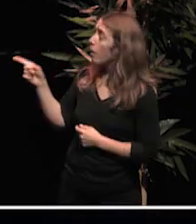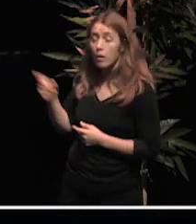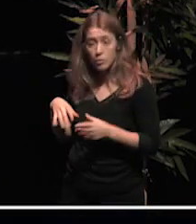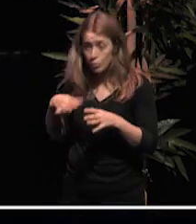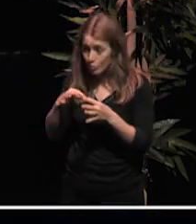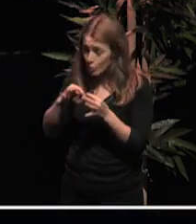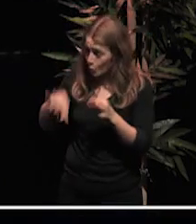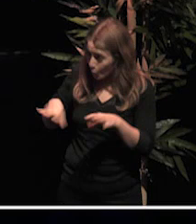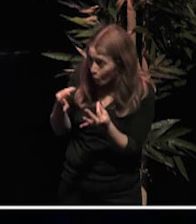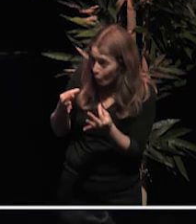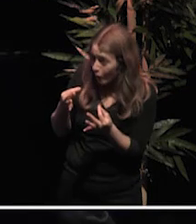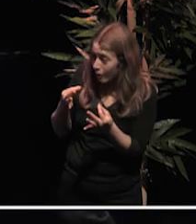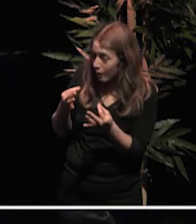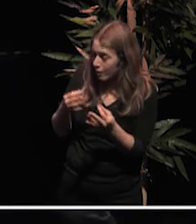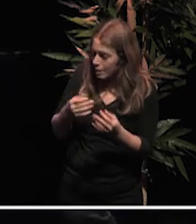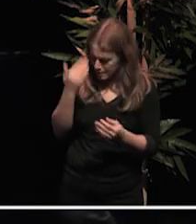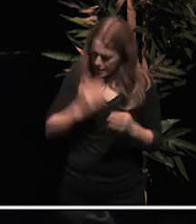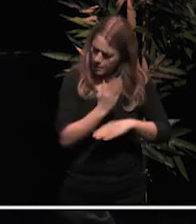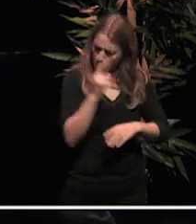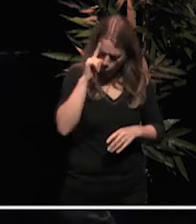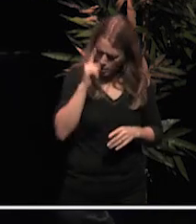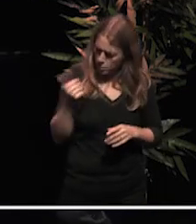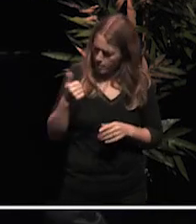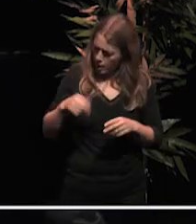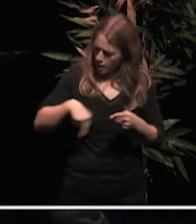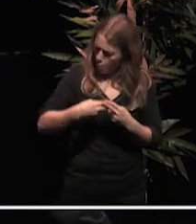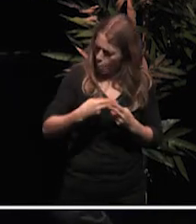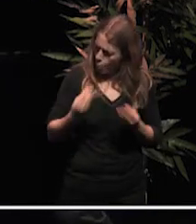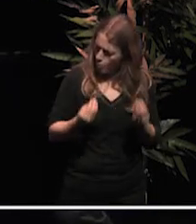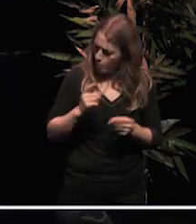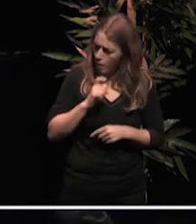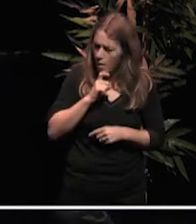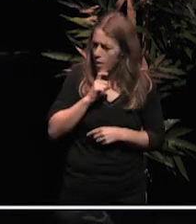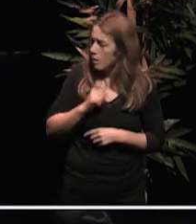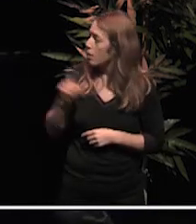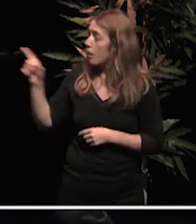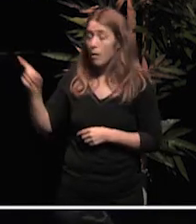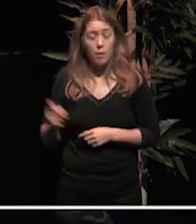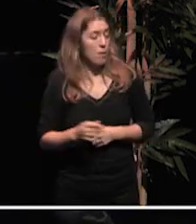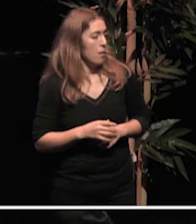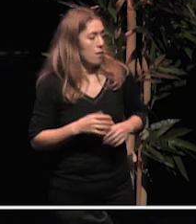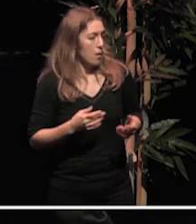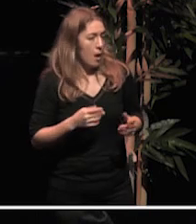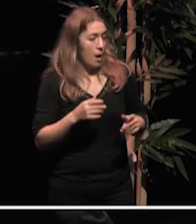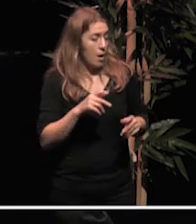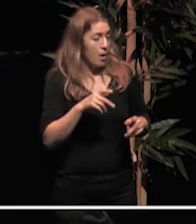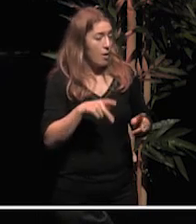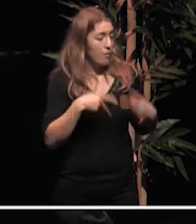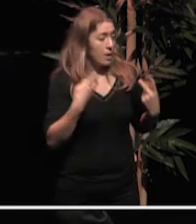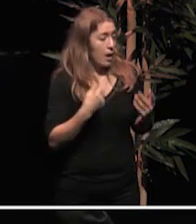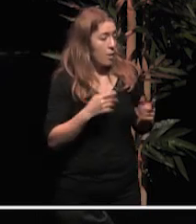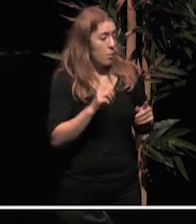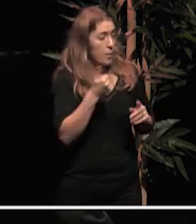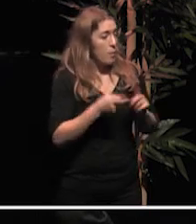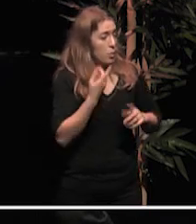justement? Pourquoi vous voulez vous dépasser comme ça? Je pense que c'est une des plus choses importantes qu'on puisse faire de sa vie, c'est créer sa vie.